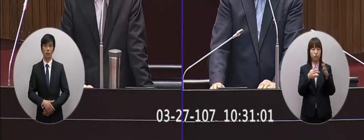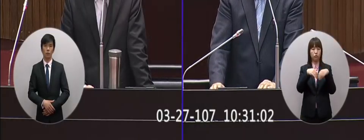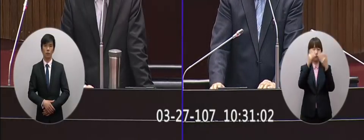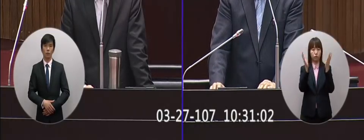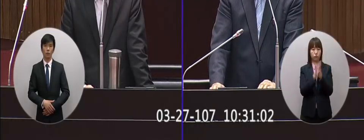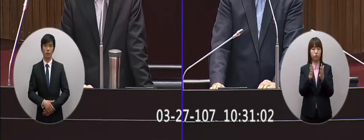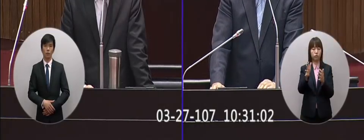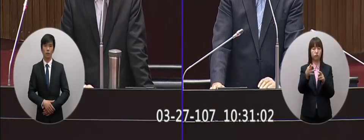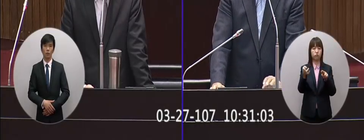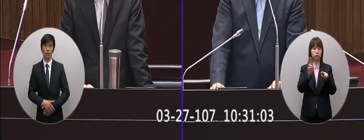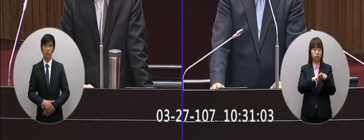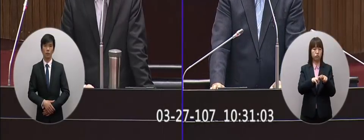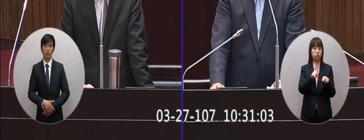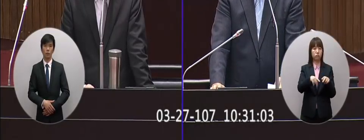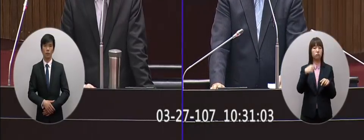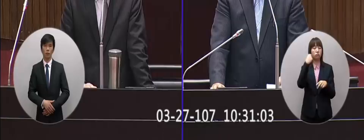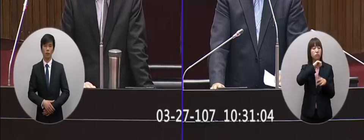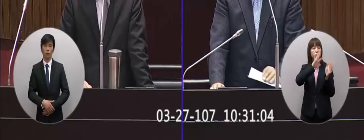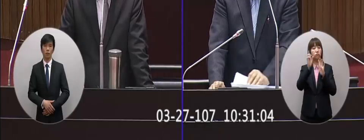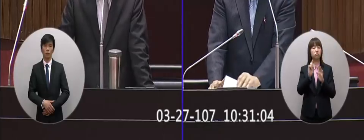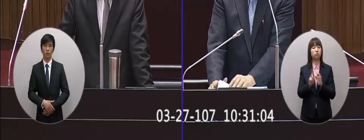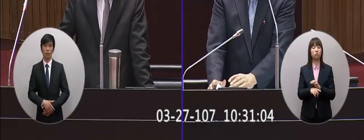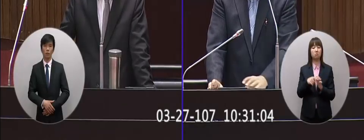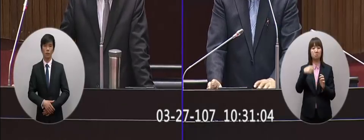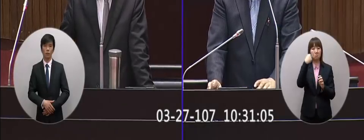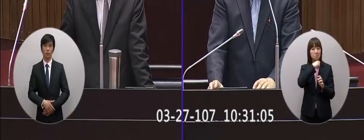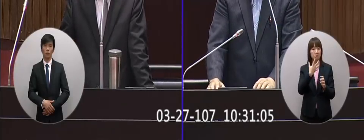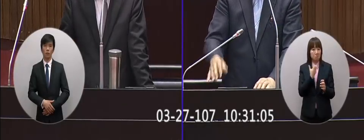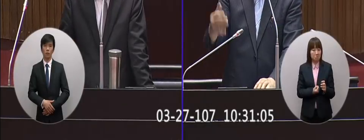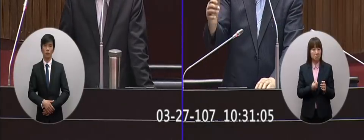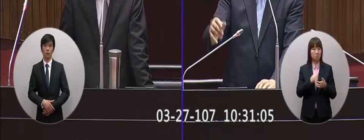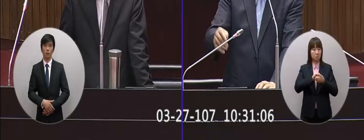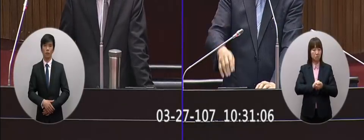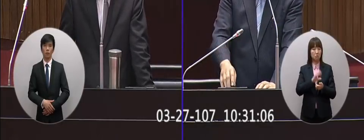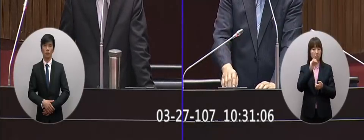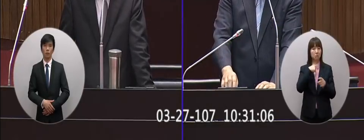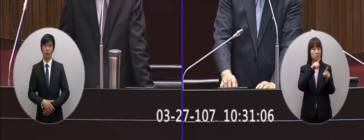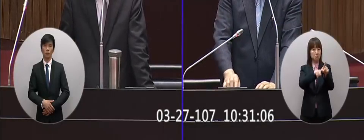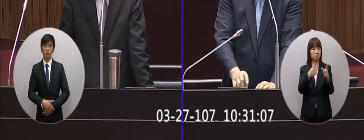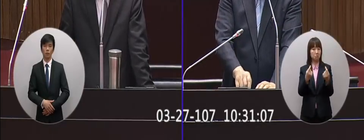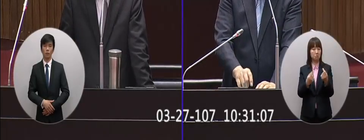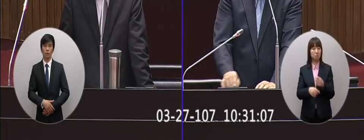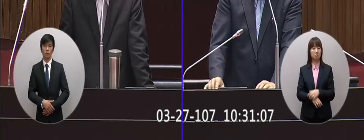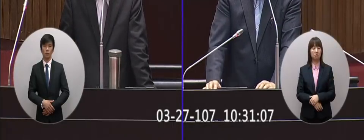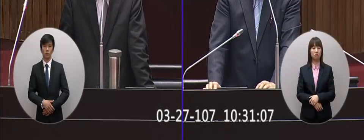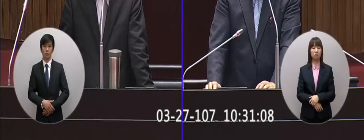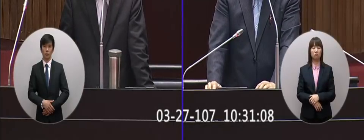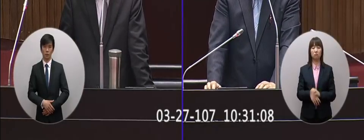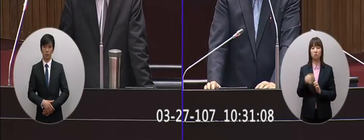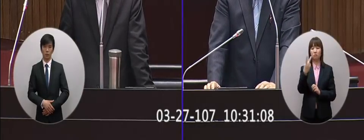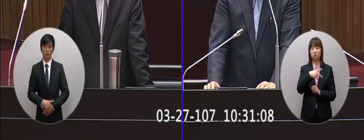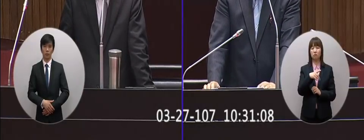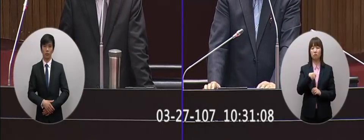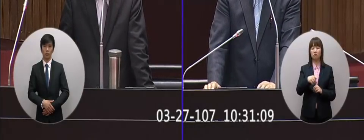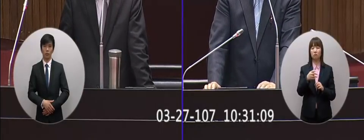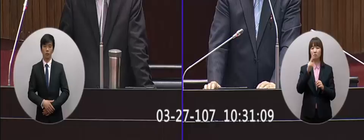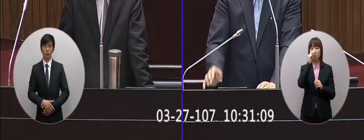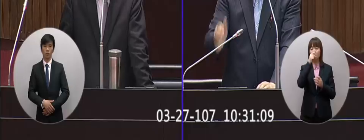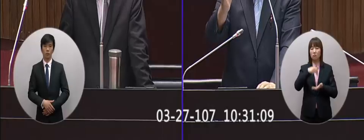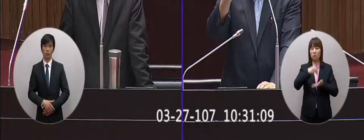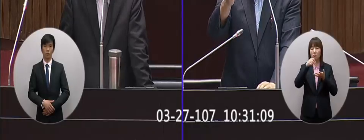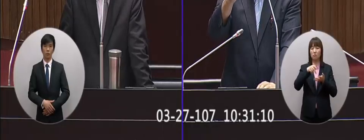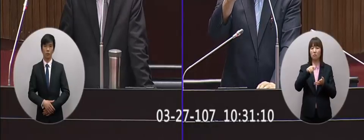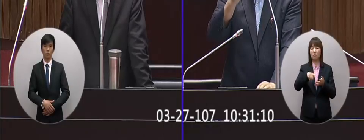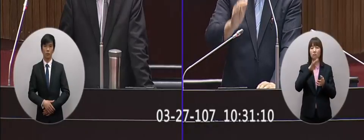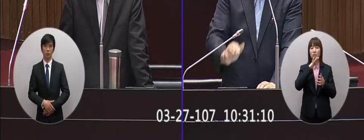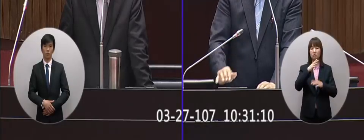闭。院长，台湾呢？台湾有没有这个决心说啊，我们要做？尤其我刚刚特别提到，